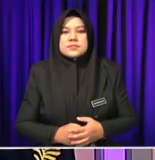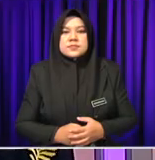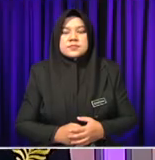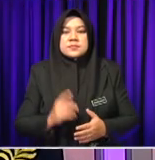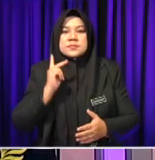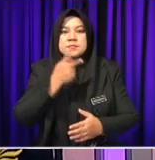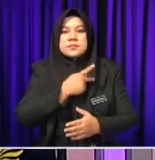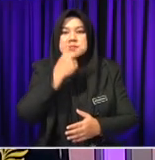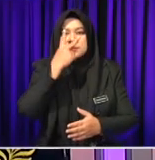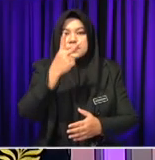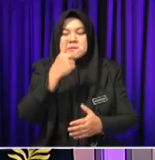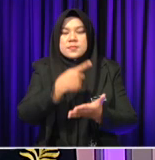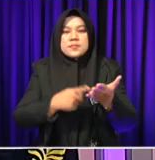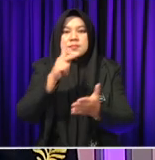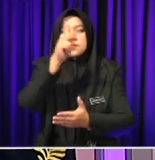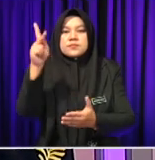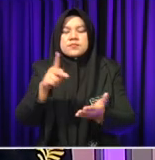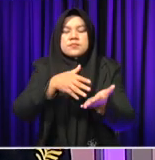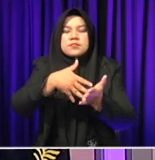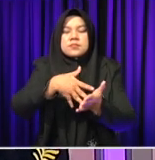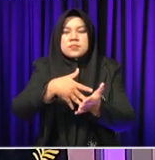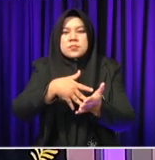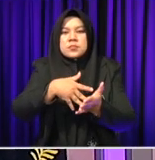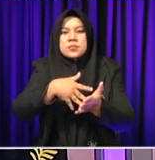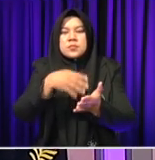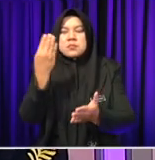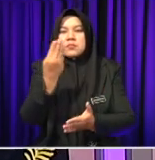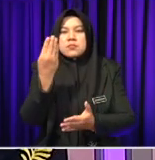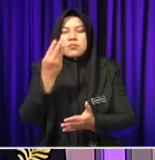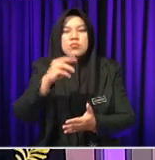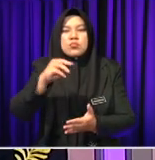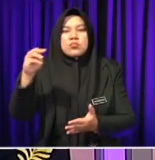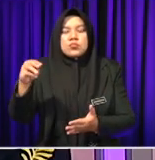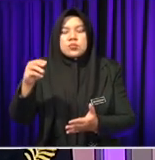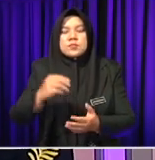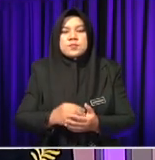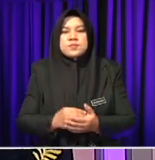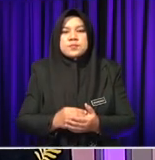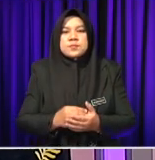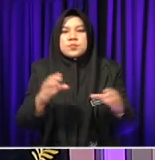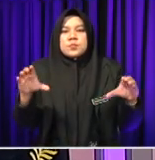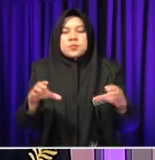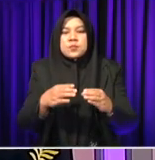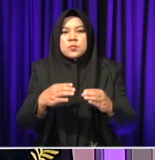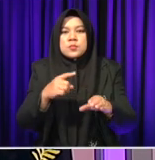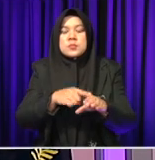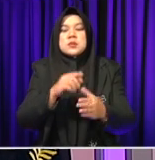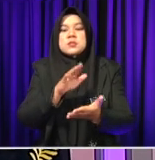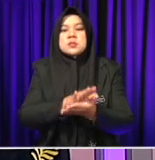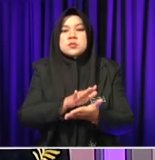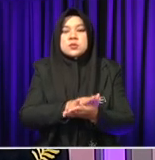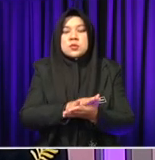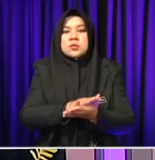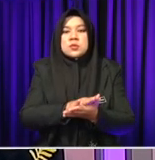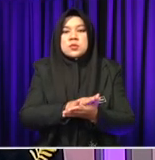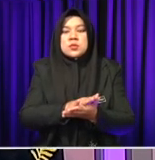di sini ah apakah kelemahan-kelemahan yang biasa anak-anak murid Ustazah kan lakukan di sekolah jadi